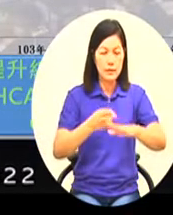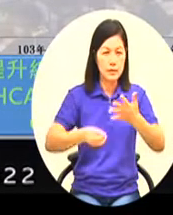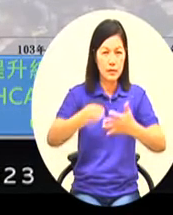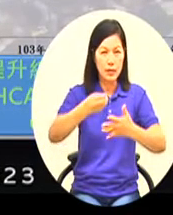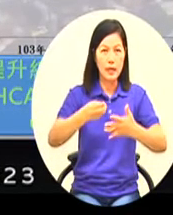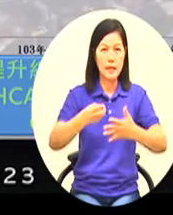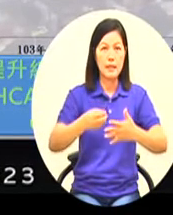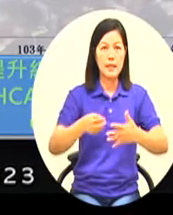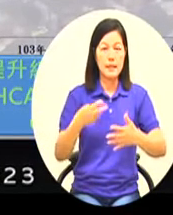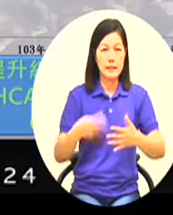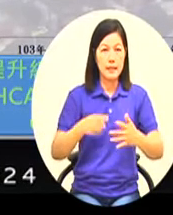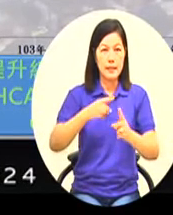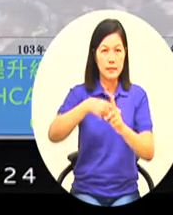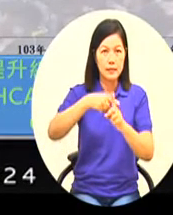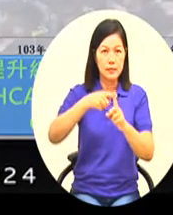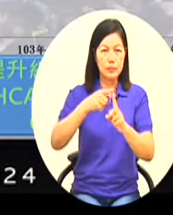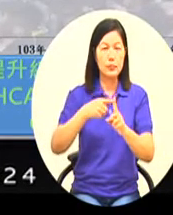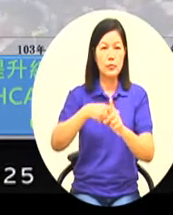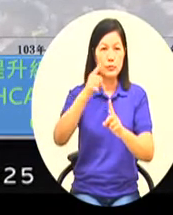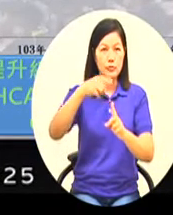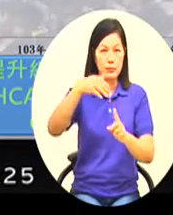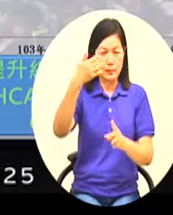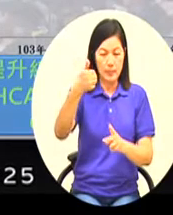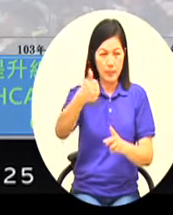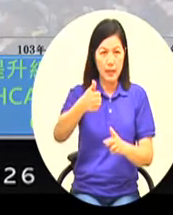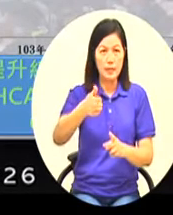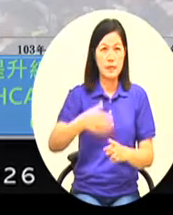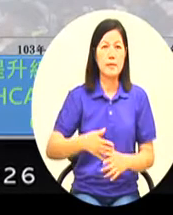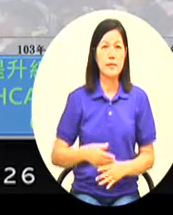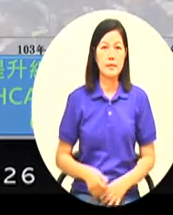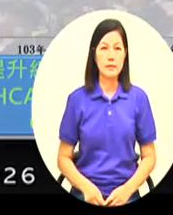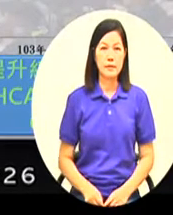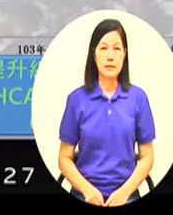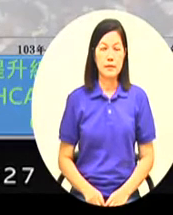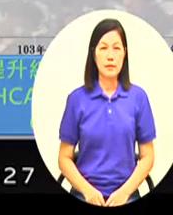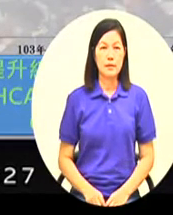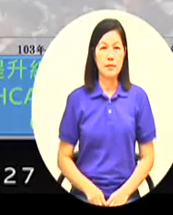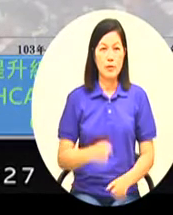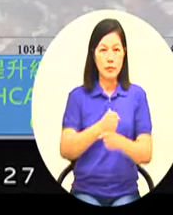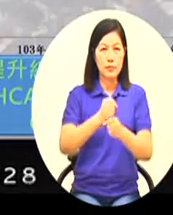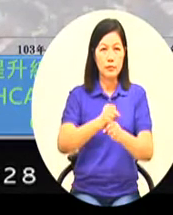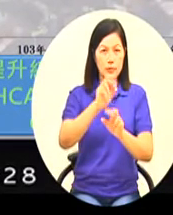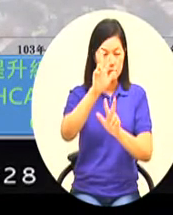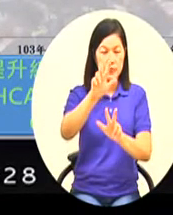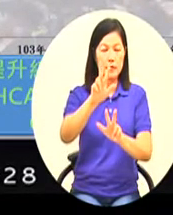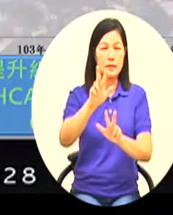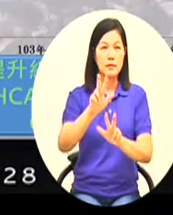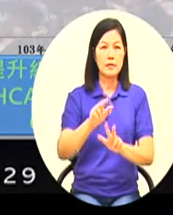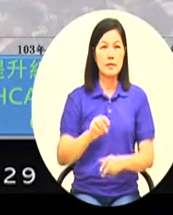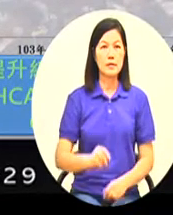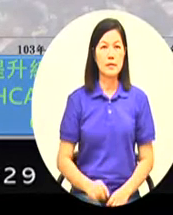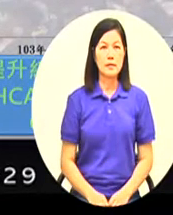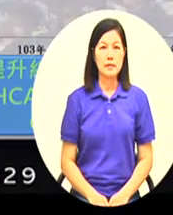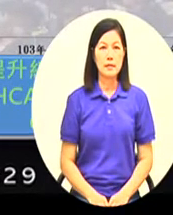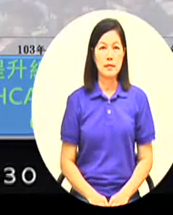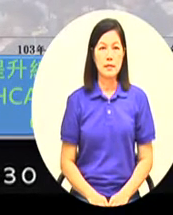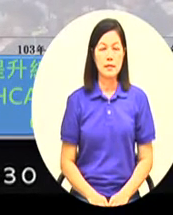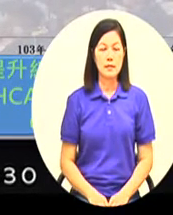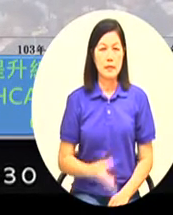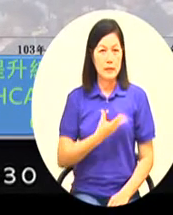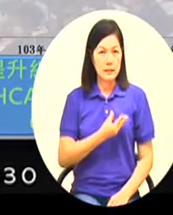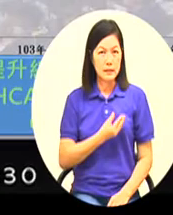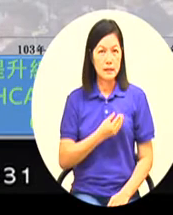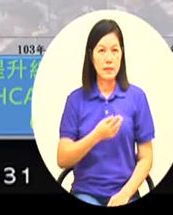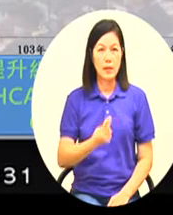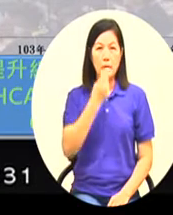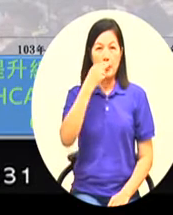施高级救命室，落实登录 OCA， 也就是 无呼吸心跳的紧急医疗